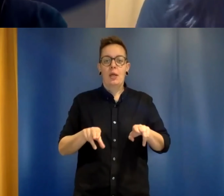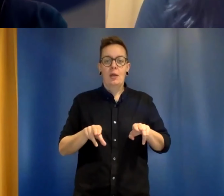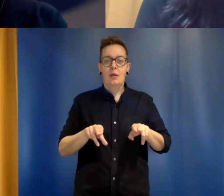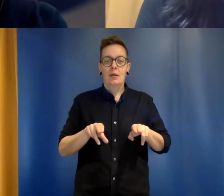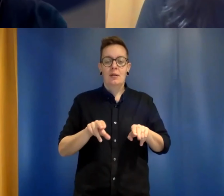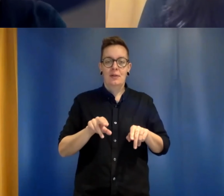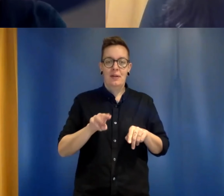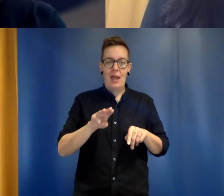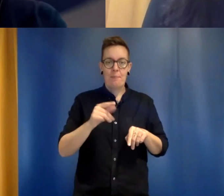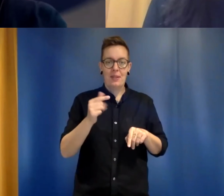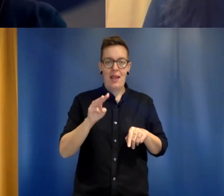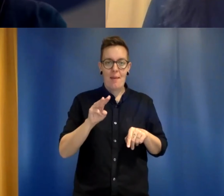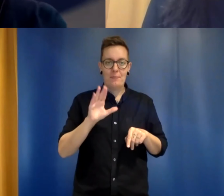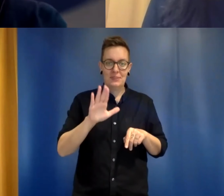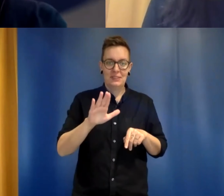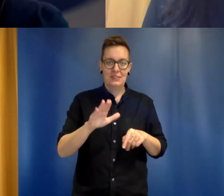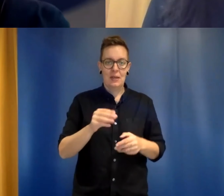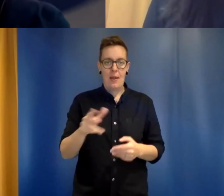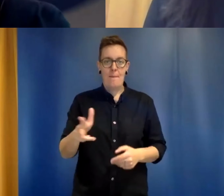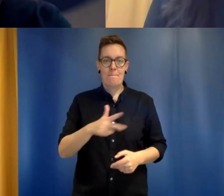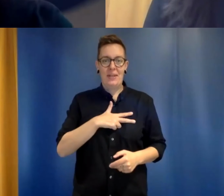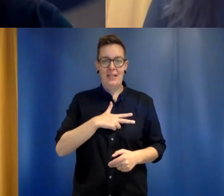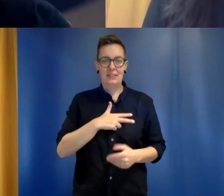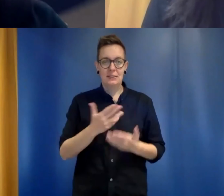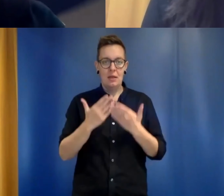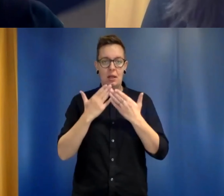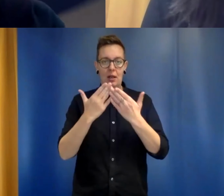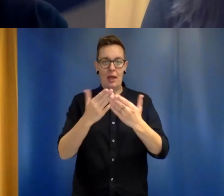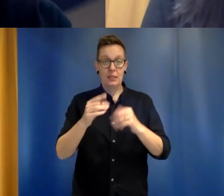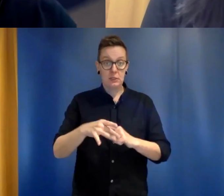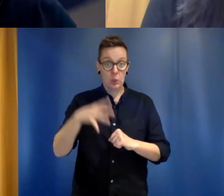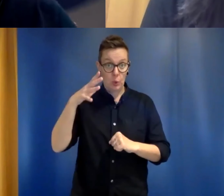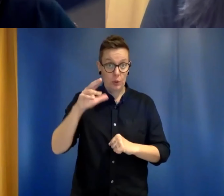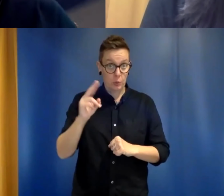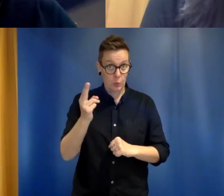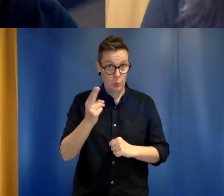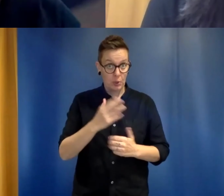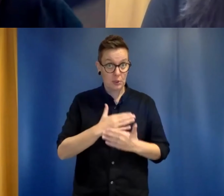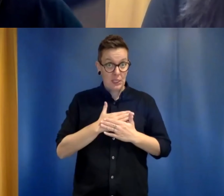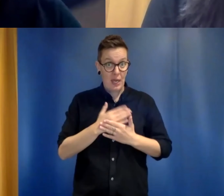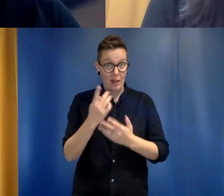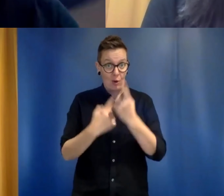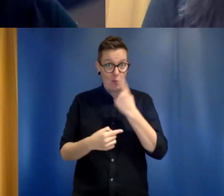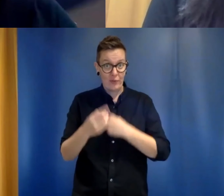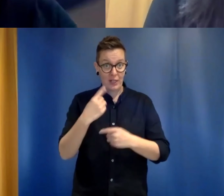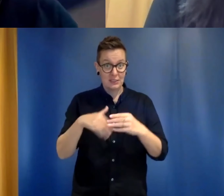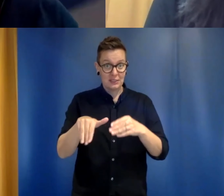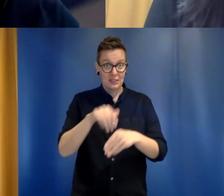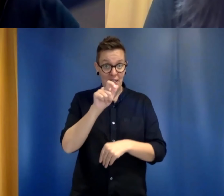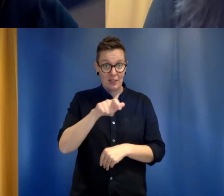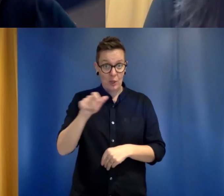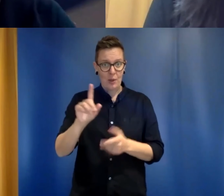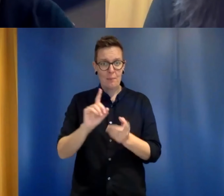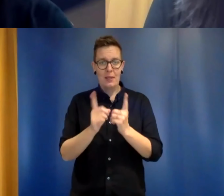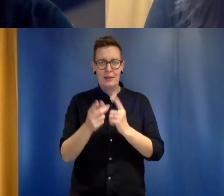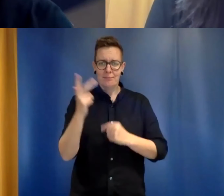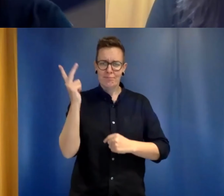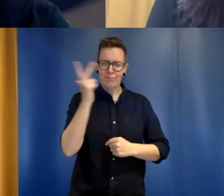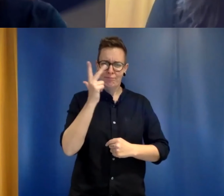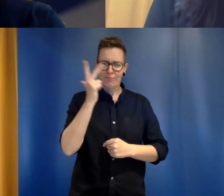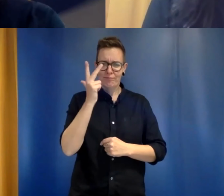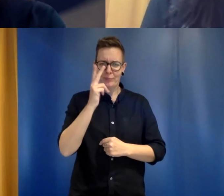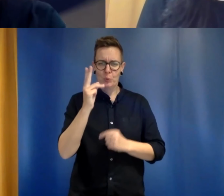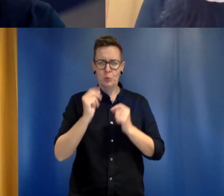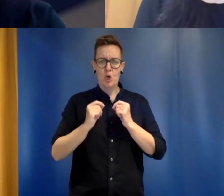prisläsguldet och nu kära konferensdeltagare så blir det glamour här för nu blir